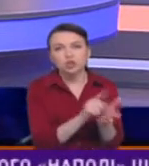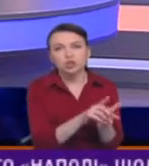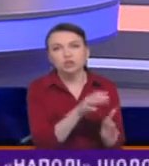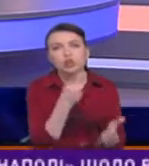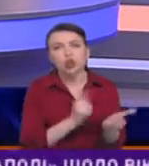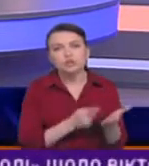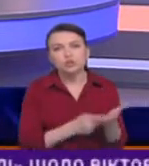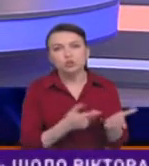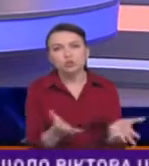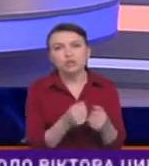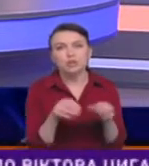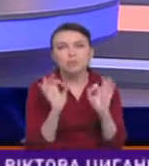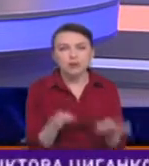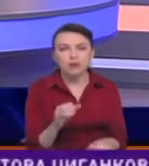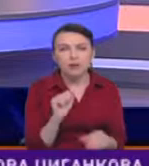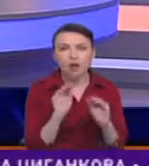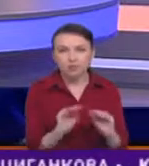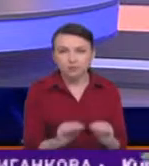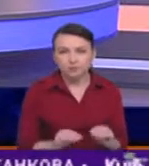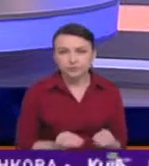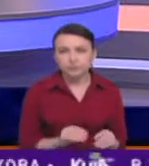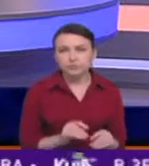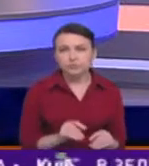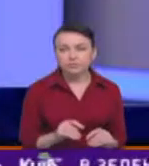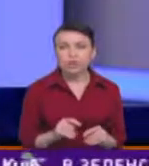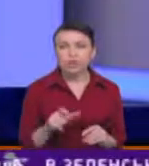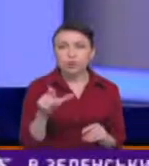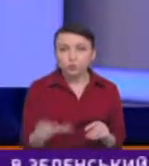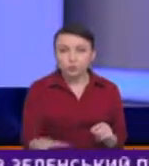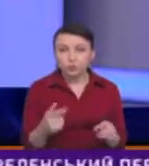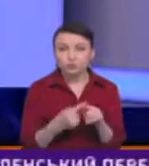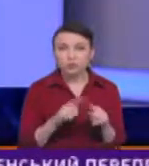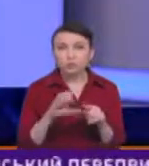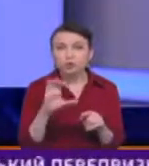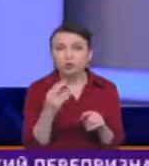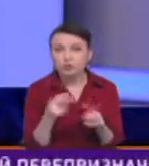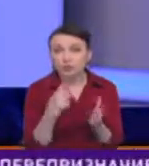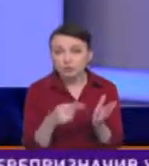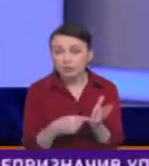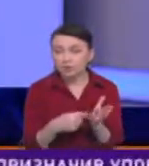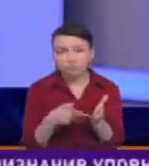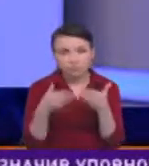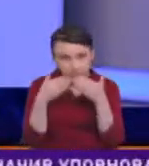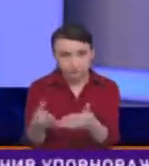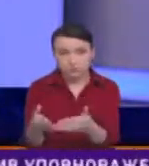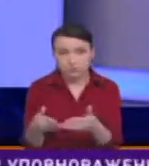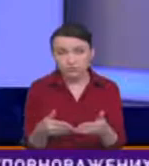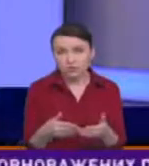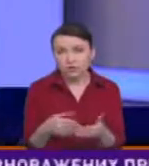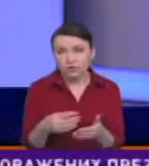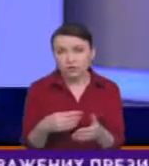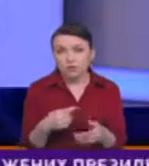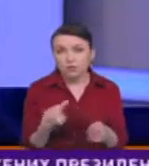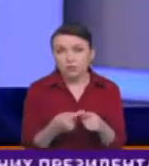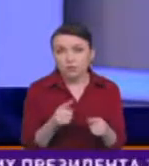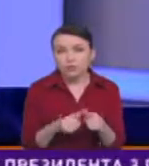що вона прийняла правильний акт. Тобто людину по цим соціальним питанням поставили в край. І ми скасували тоді і